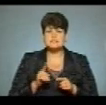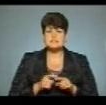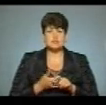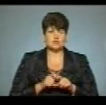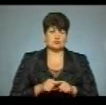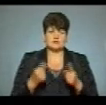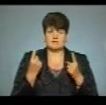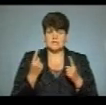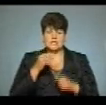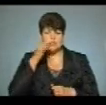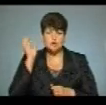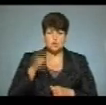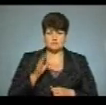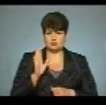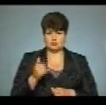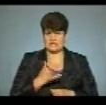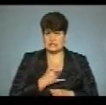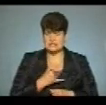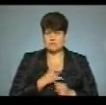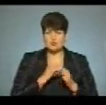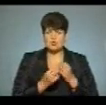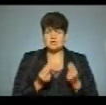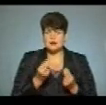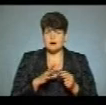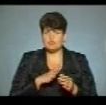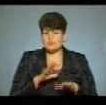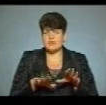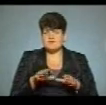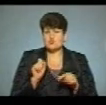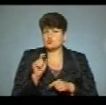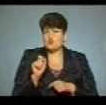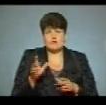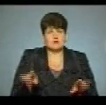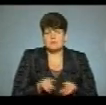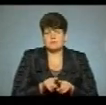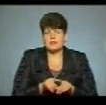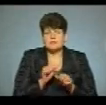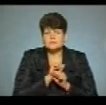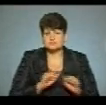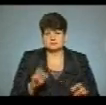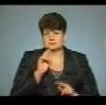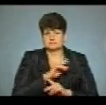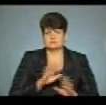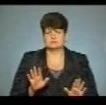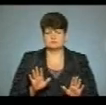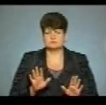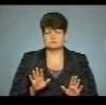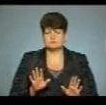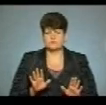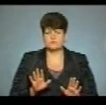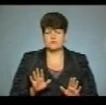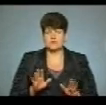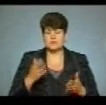це дуже великий досвід для нас буде, так як кожна гра була на вагу золота, не було права на помилку. Зазнали